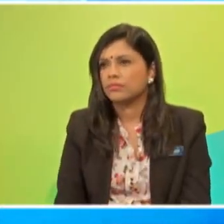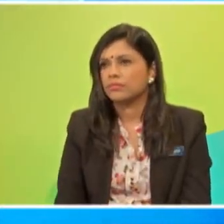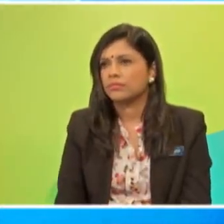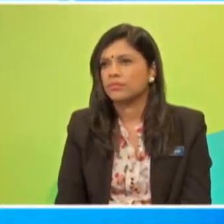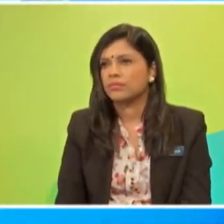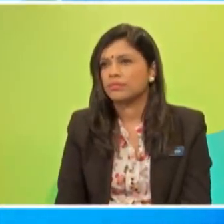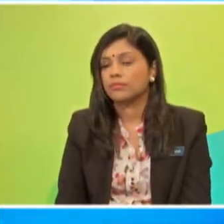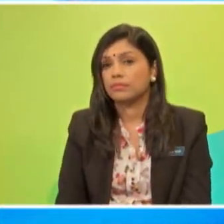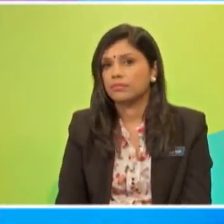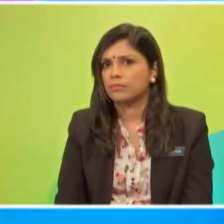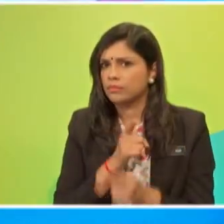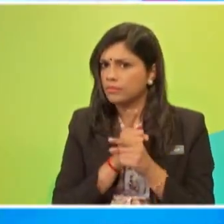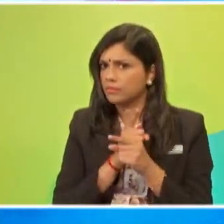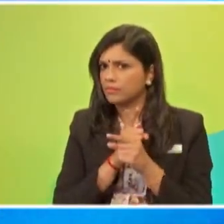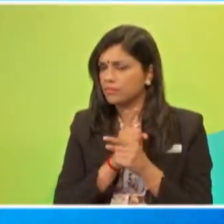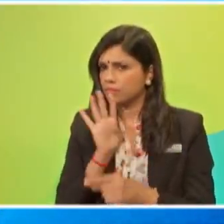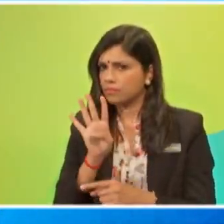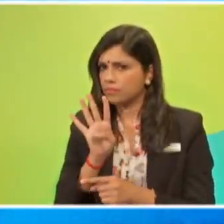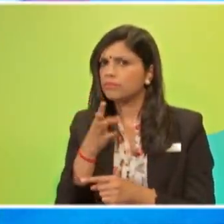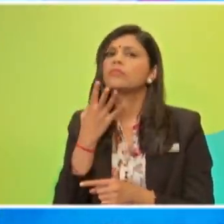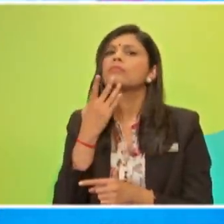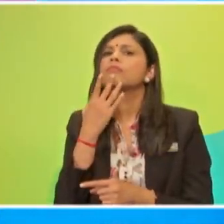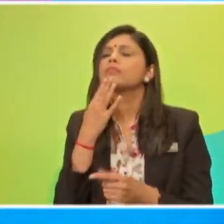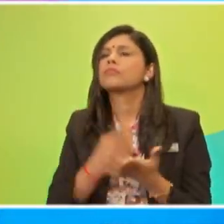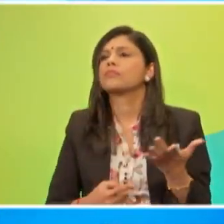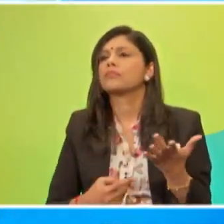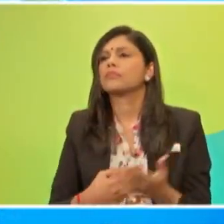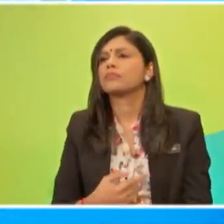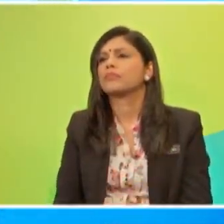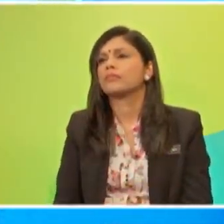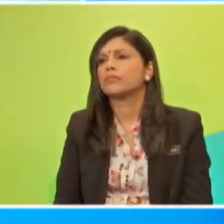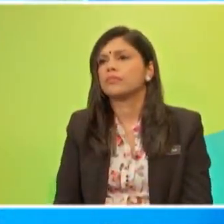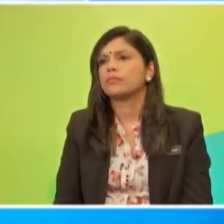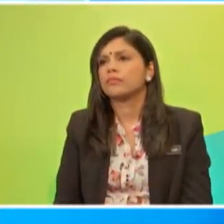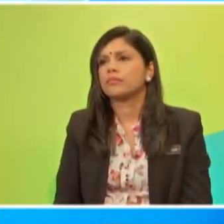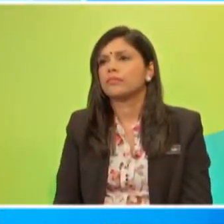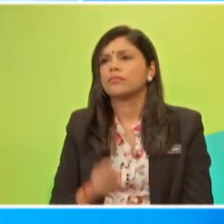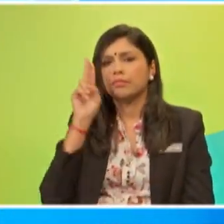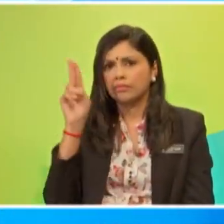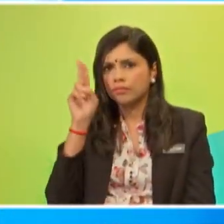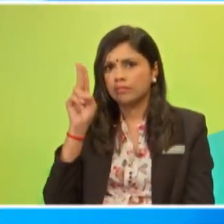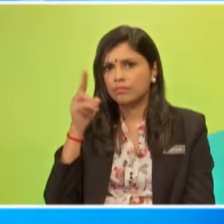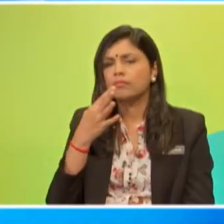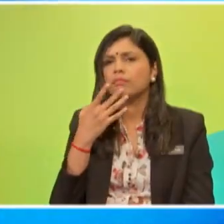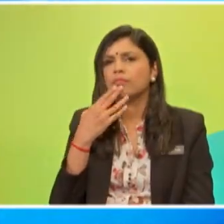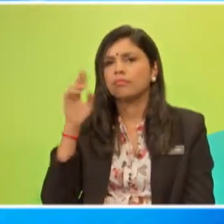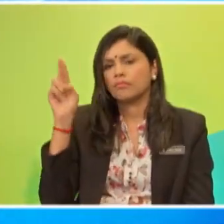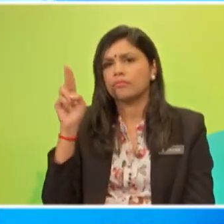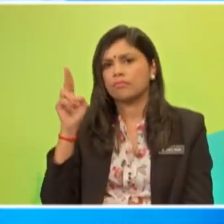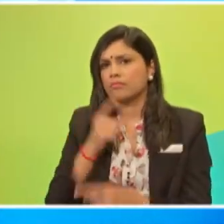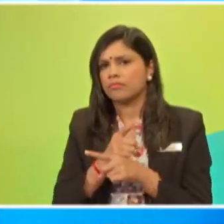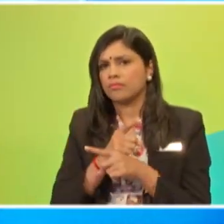Cikgu, yang ini. Itu, yang warna apa tu? Warna ungu, cikgu. Ungu?